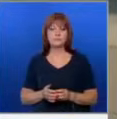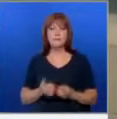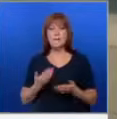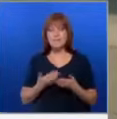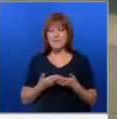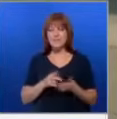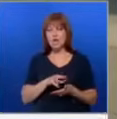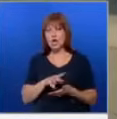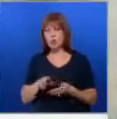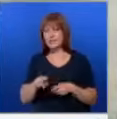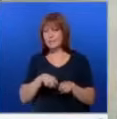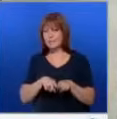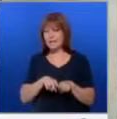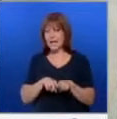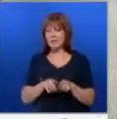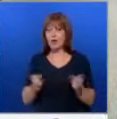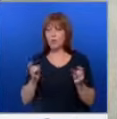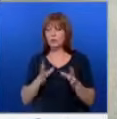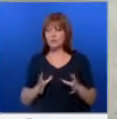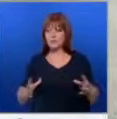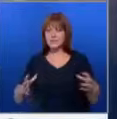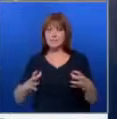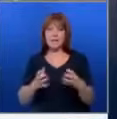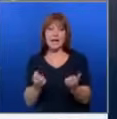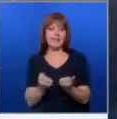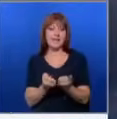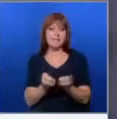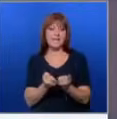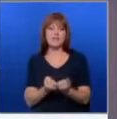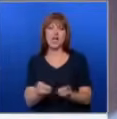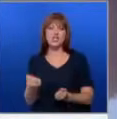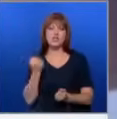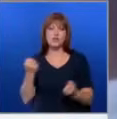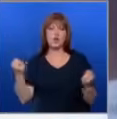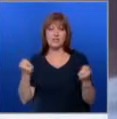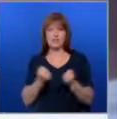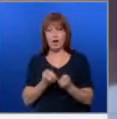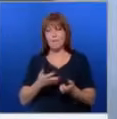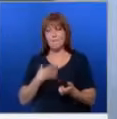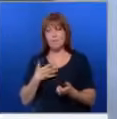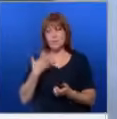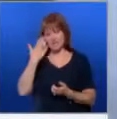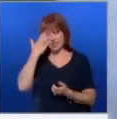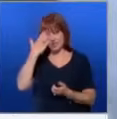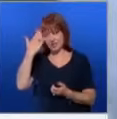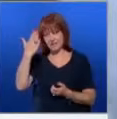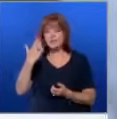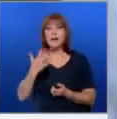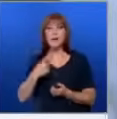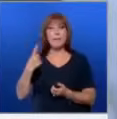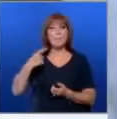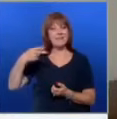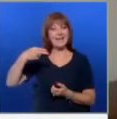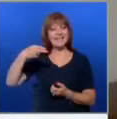Близки роднини и приятели на Ани Явор отново се събраха на мястото на жестоката катастрофа, за да поискат справедливост. Въпреки, че на първа